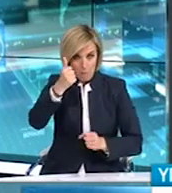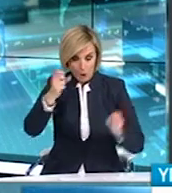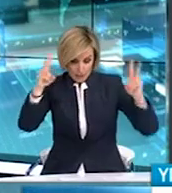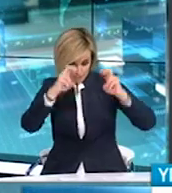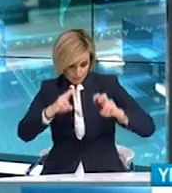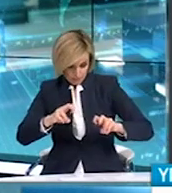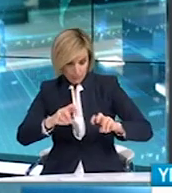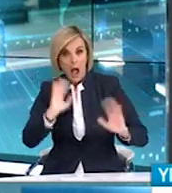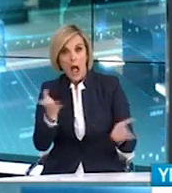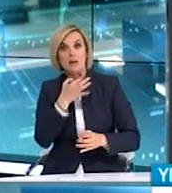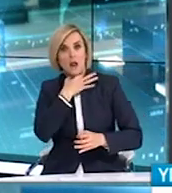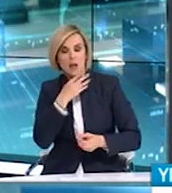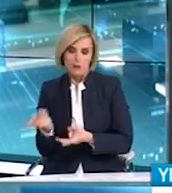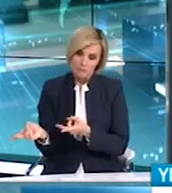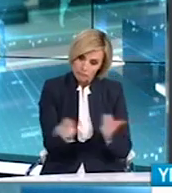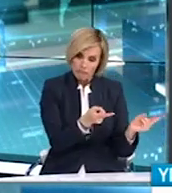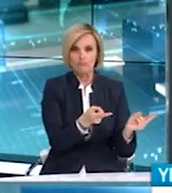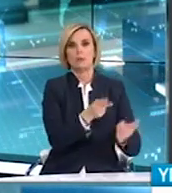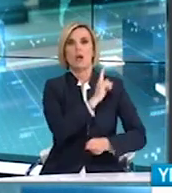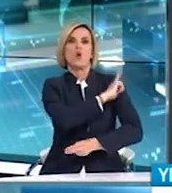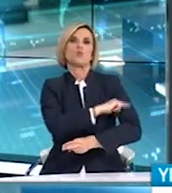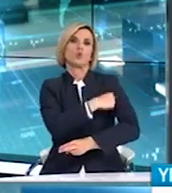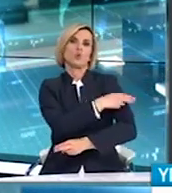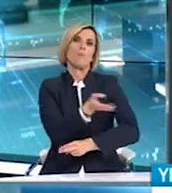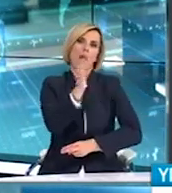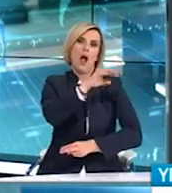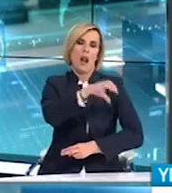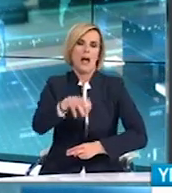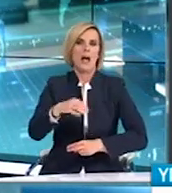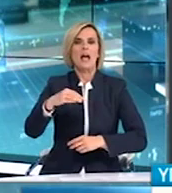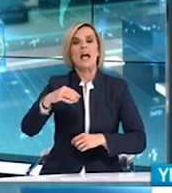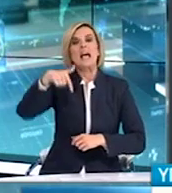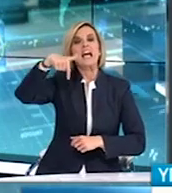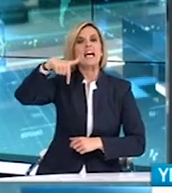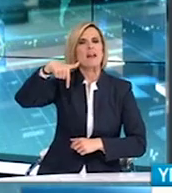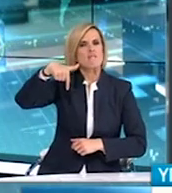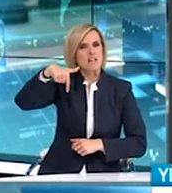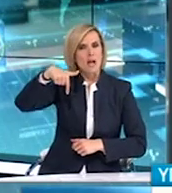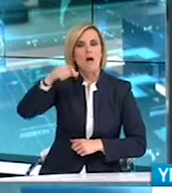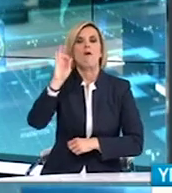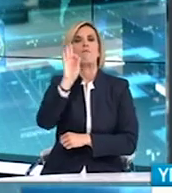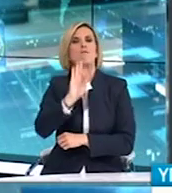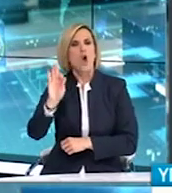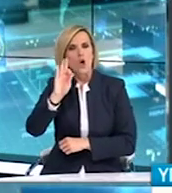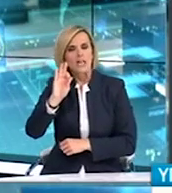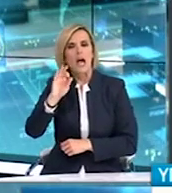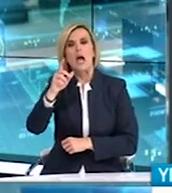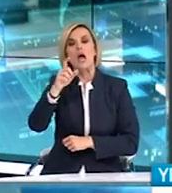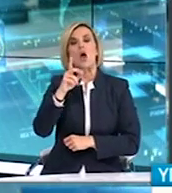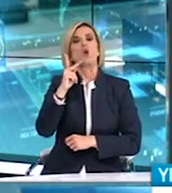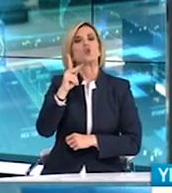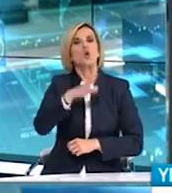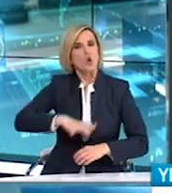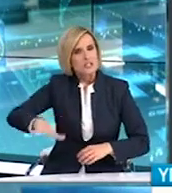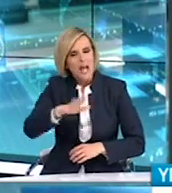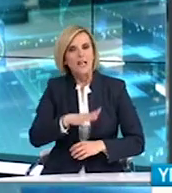η αναγκαιότητα αλλά και δυνατότητα διακομιδής στα όμορα νοσοκομεία Γρεβενών, Κοζάνης, Φλόρινας, Πτολεμαΐδας και στα